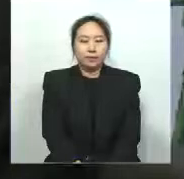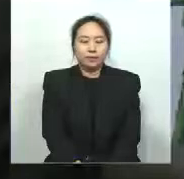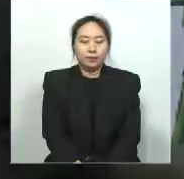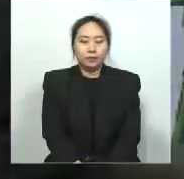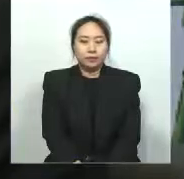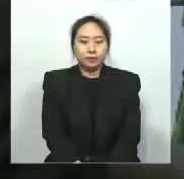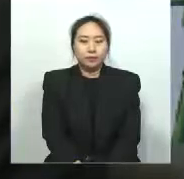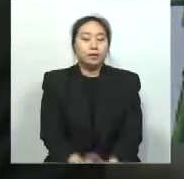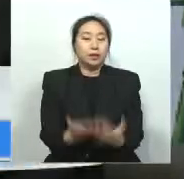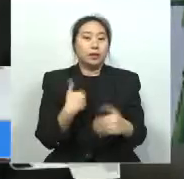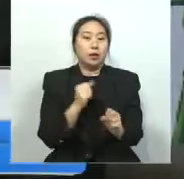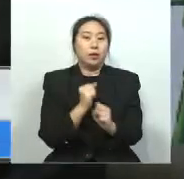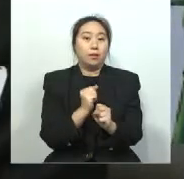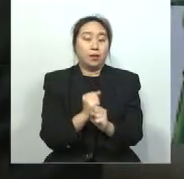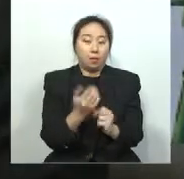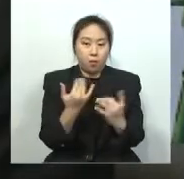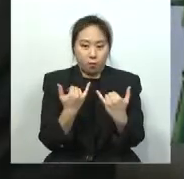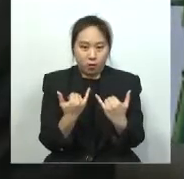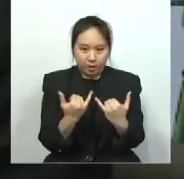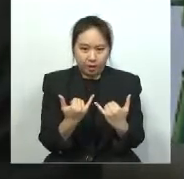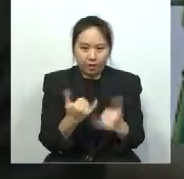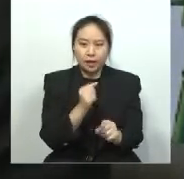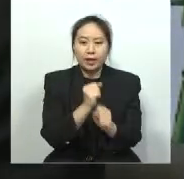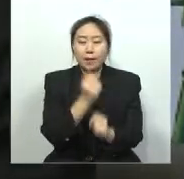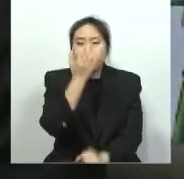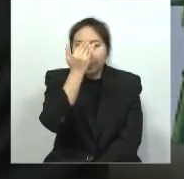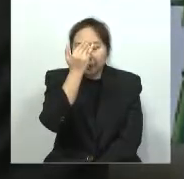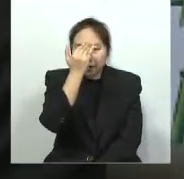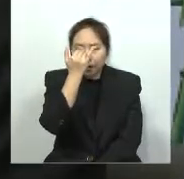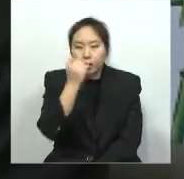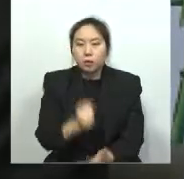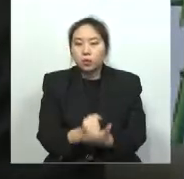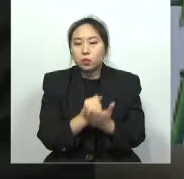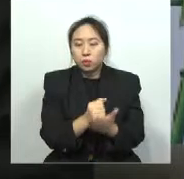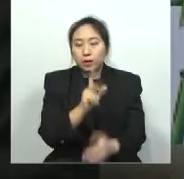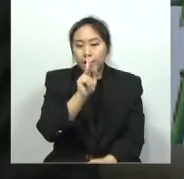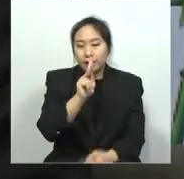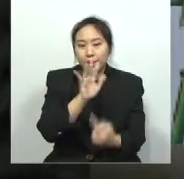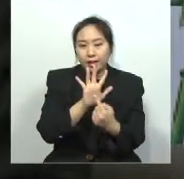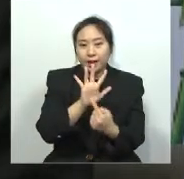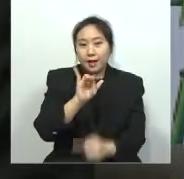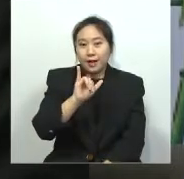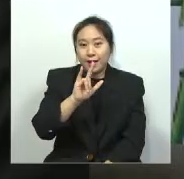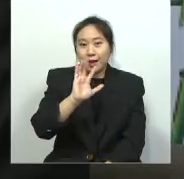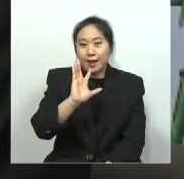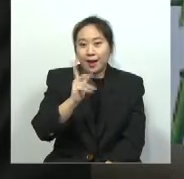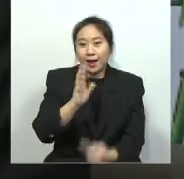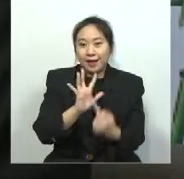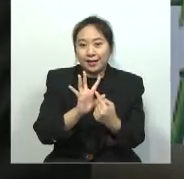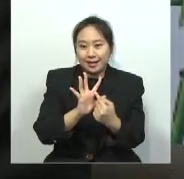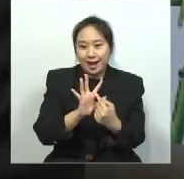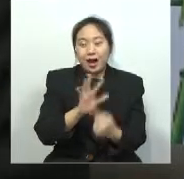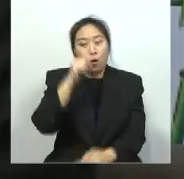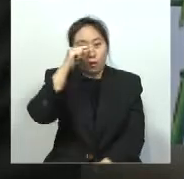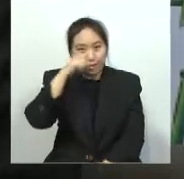เพราะฉะนั้นสิ่งที่เราทำในวันนี้ก็เพื่อที่จะทำให้กัญชาของประเทศไทยเนี่ยนะ